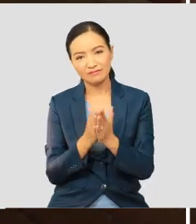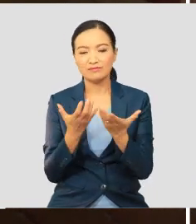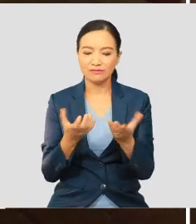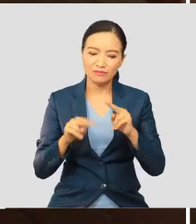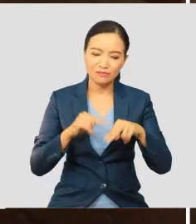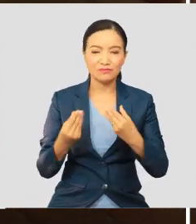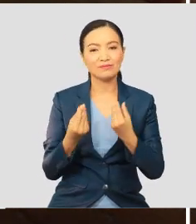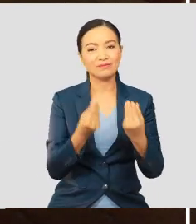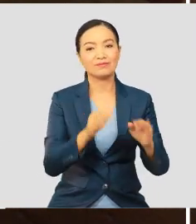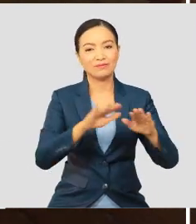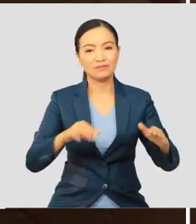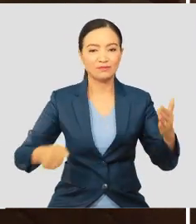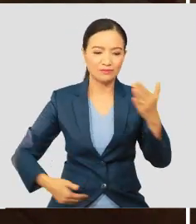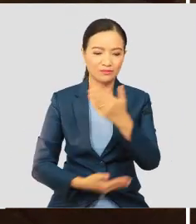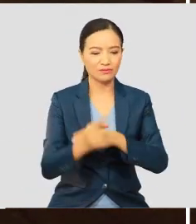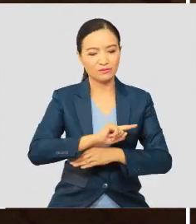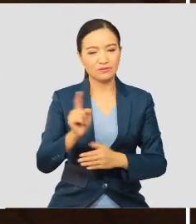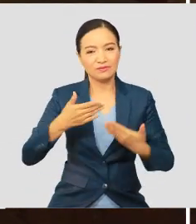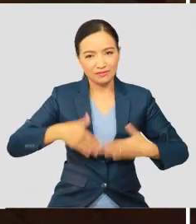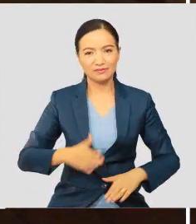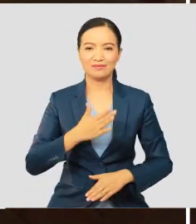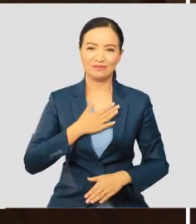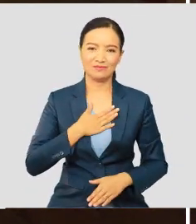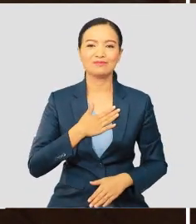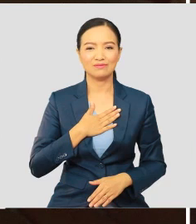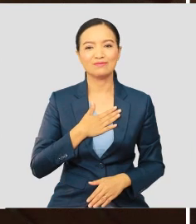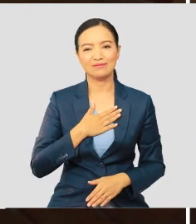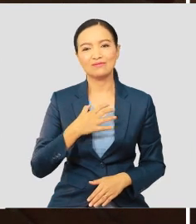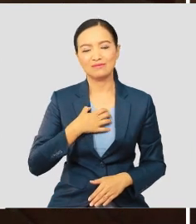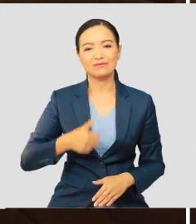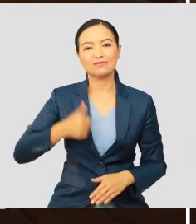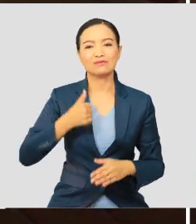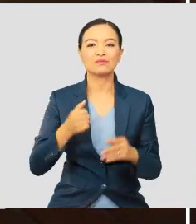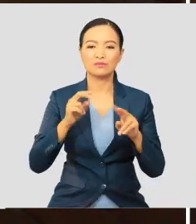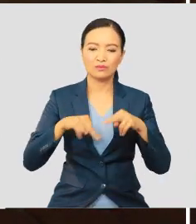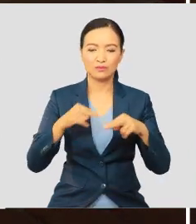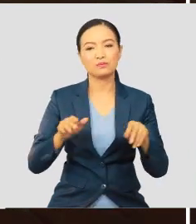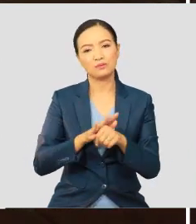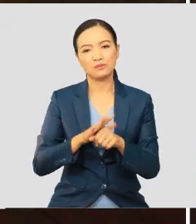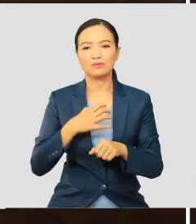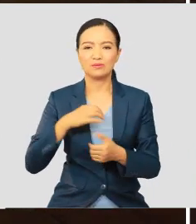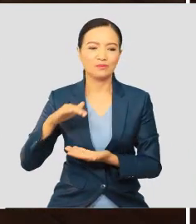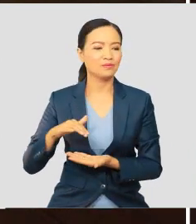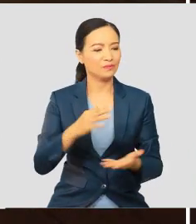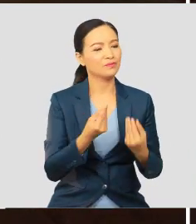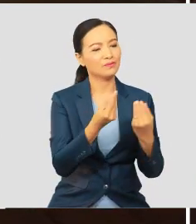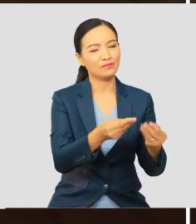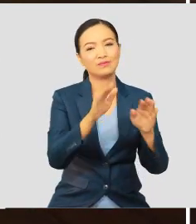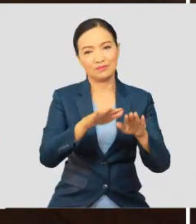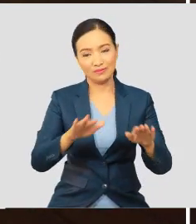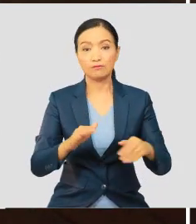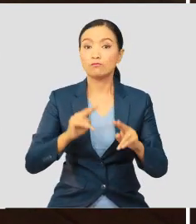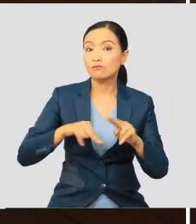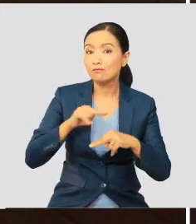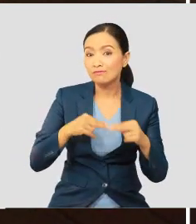าของขวัญมาให้น้องๆเนื่องในโอกาสวันเกิดขององุ่นทุกทีองุ่นก็อยากได้ของขวัญพอดีก็เลยอยากจะส่งต่อให้น้องๆไปด้วย